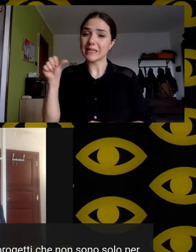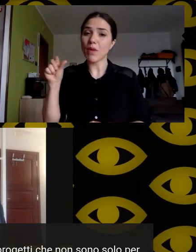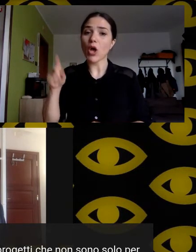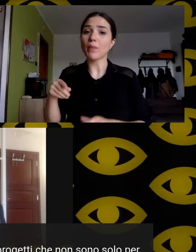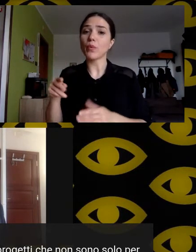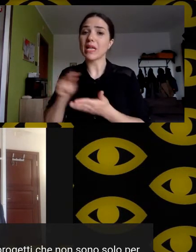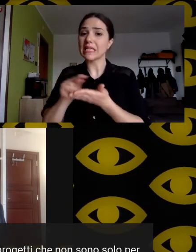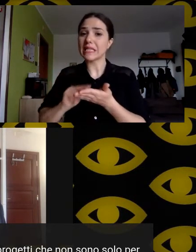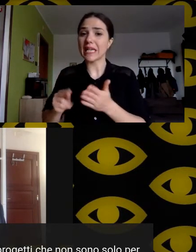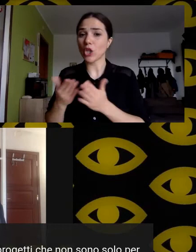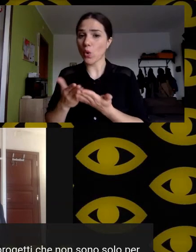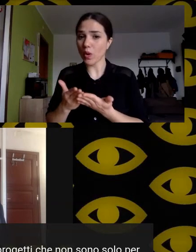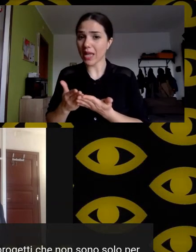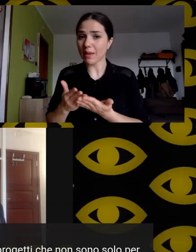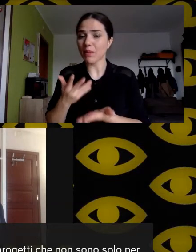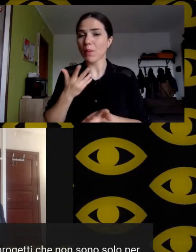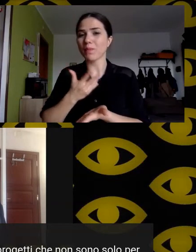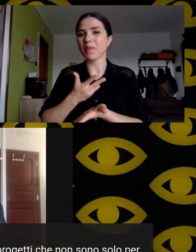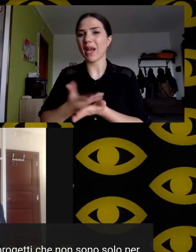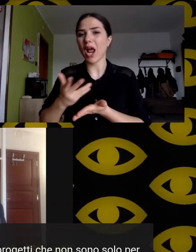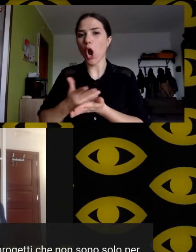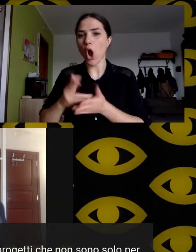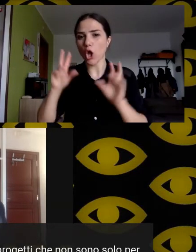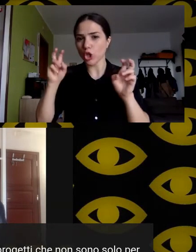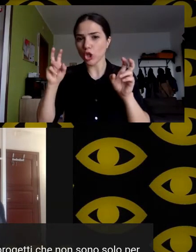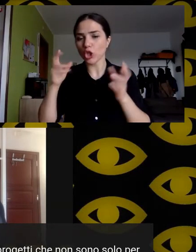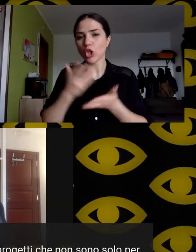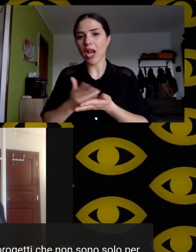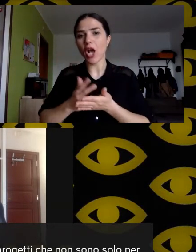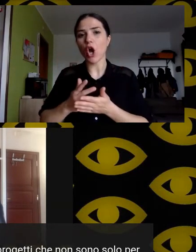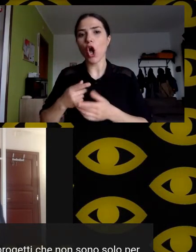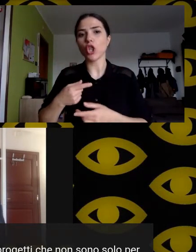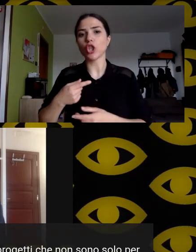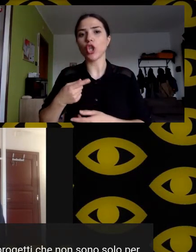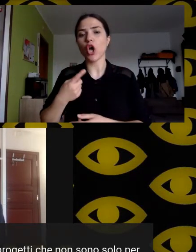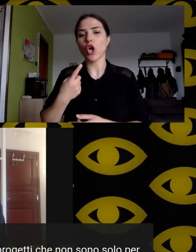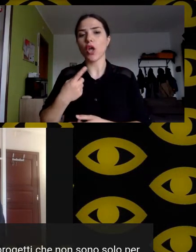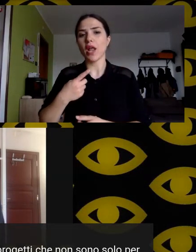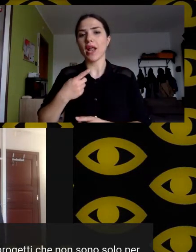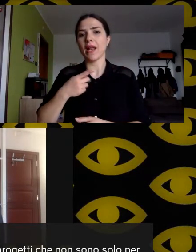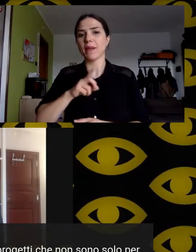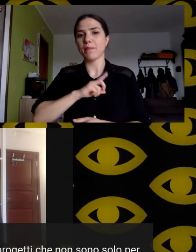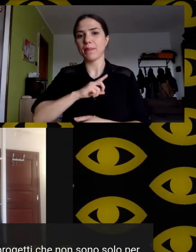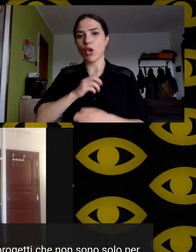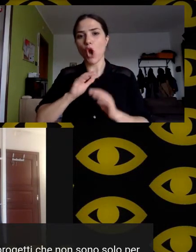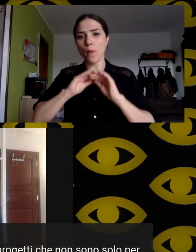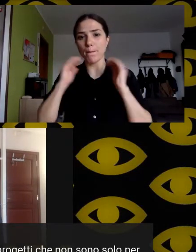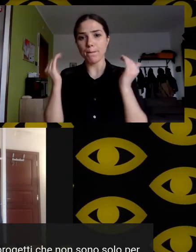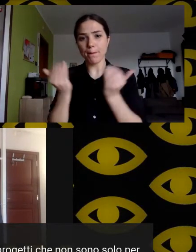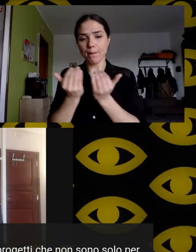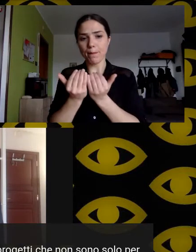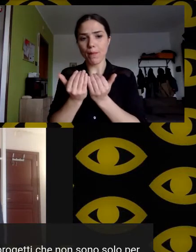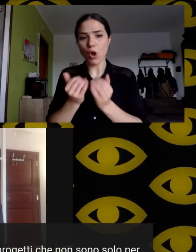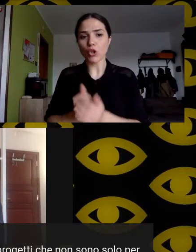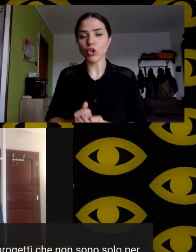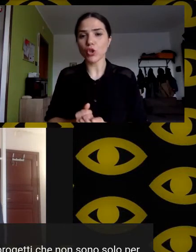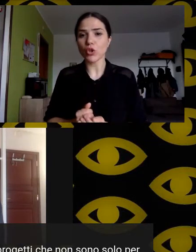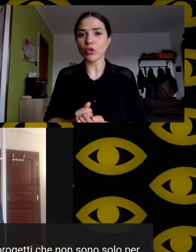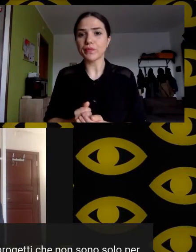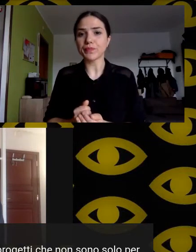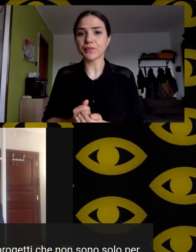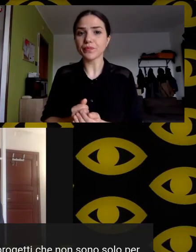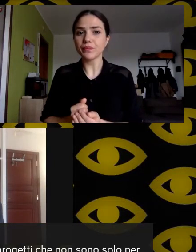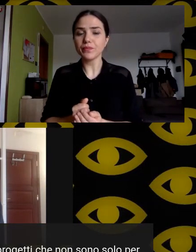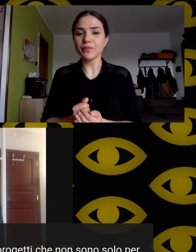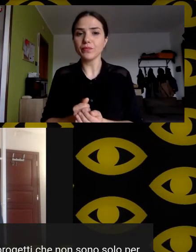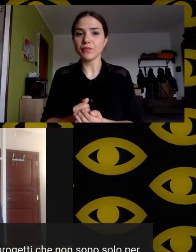il mio mondo, che raccoglie le storie di diversi ipovedenti che hanno deciso di raccontare con una poesia, una storia, un racconto il